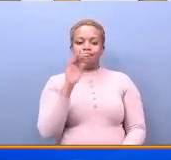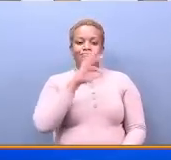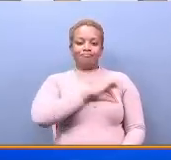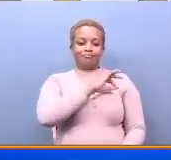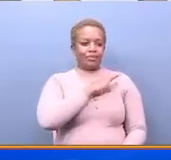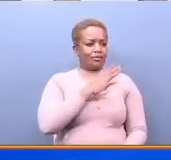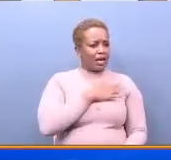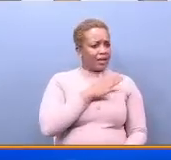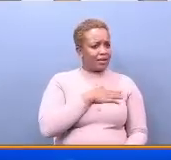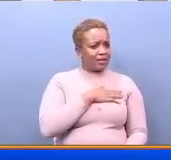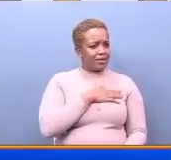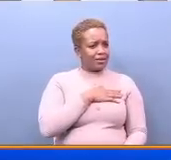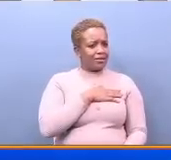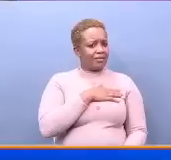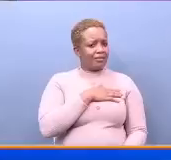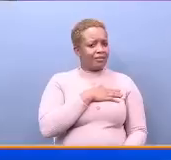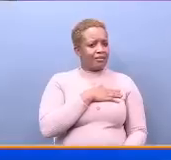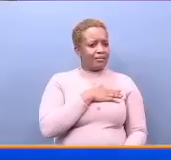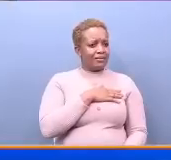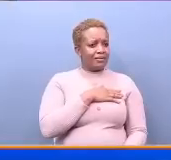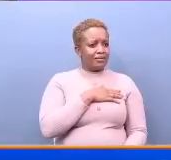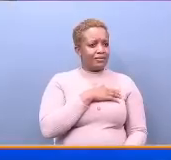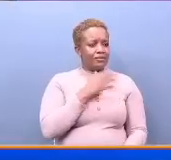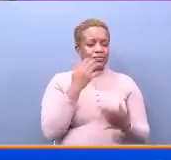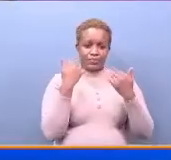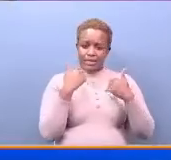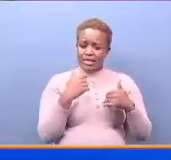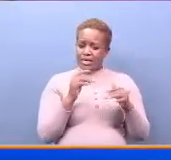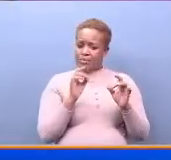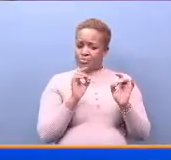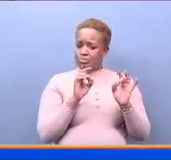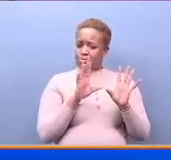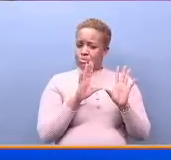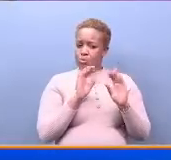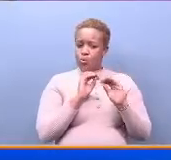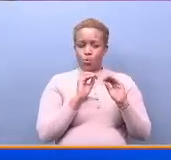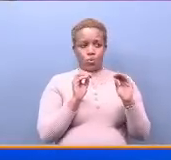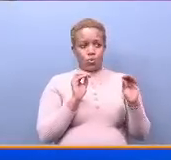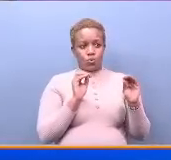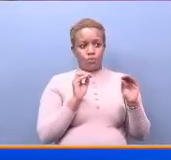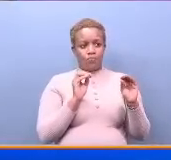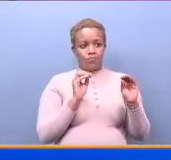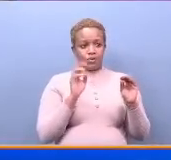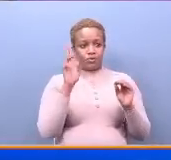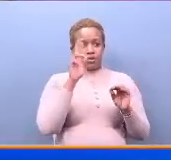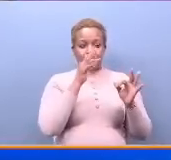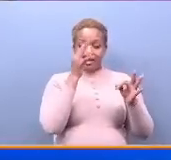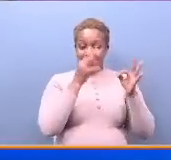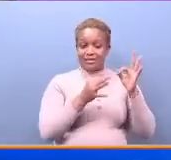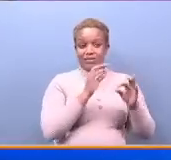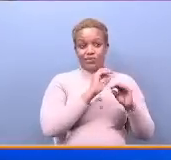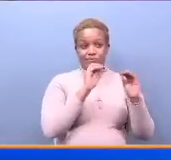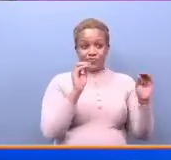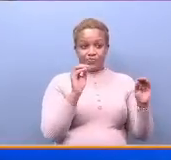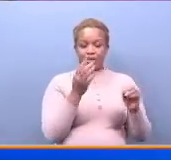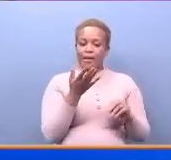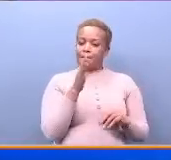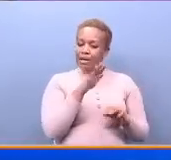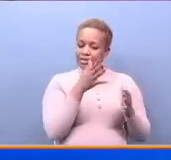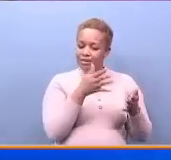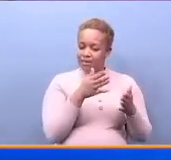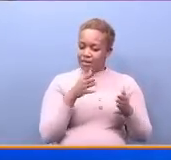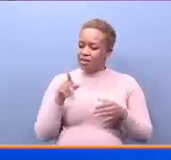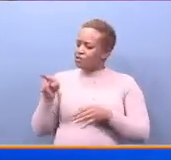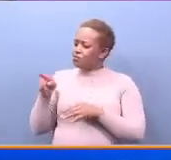Bado unashikilia kwamba hapo nimepeleka sijatolewa kwa haki. Kwa njia iliyo haki. Sijatolewa kwa njia iliyo haki. Na nitakurudisha tu hapo hapo.